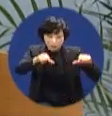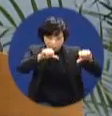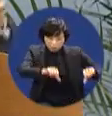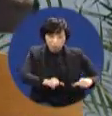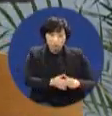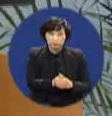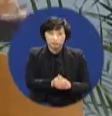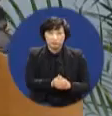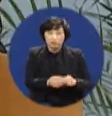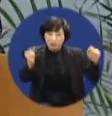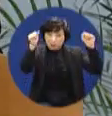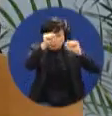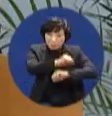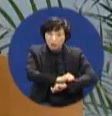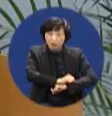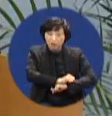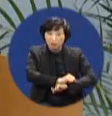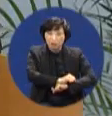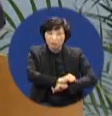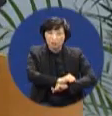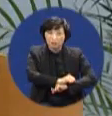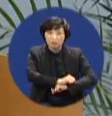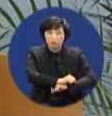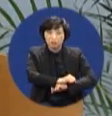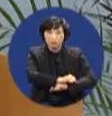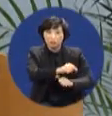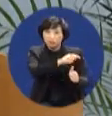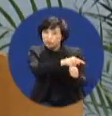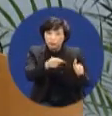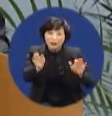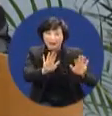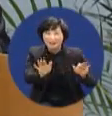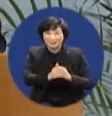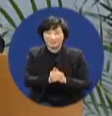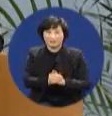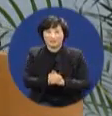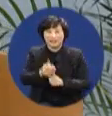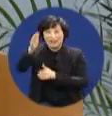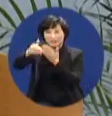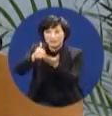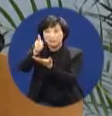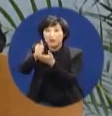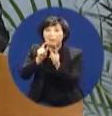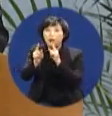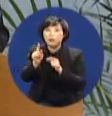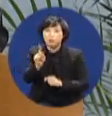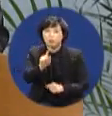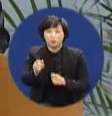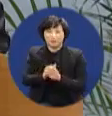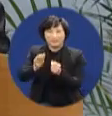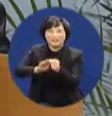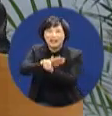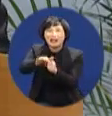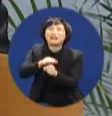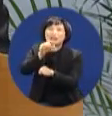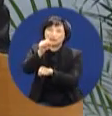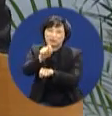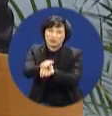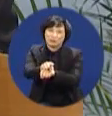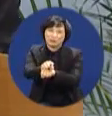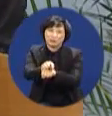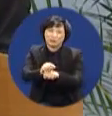저주하거나 멸망시키거나 죽인다는 것이 아니라 그 말씀 자체가 사랑의